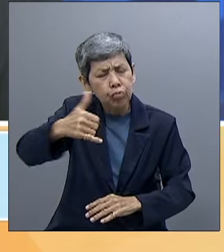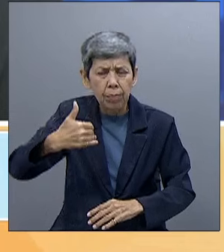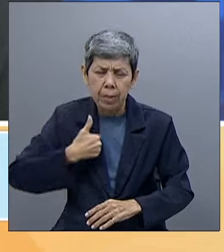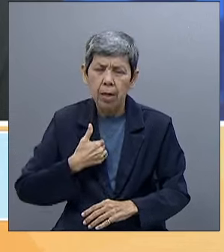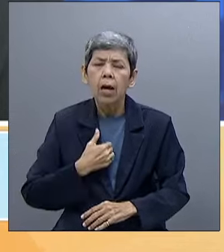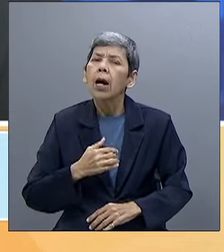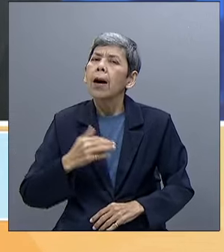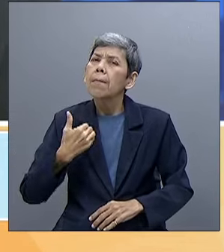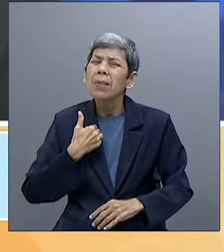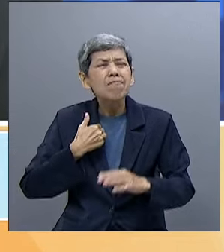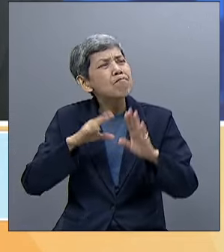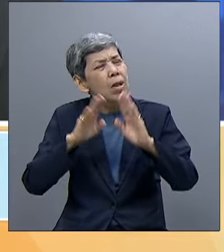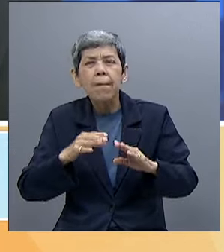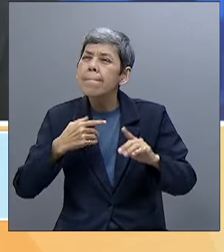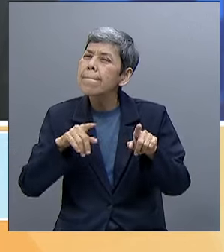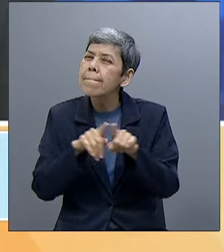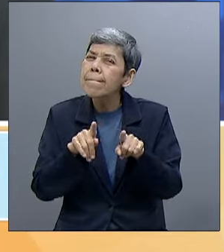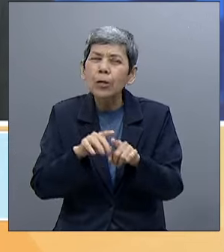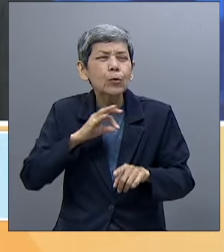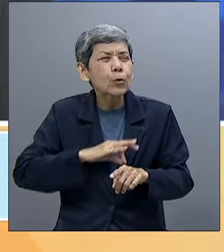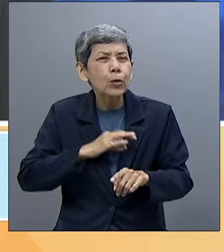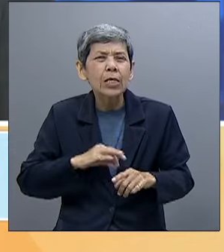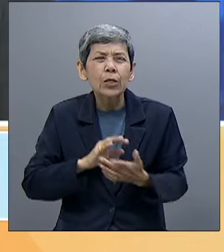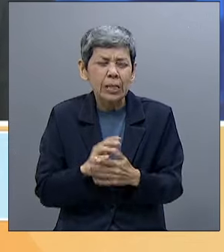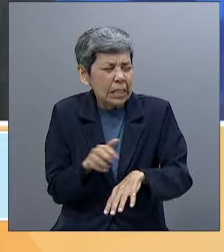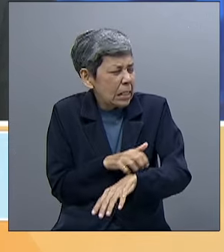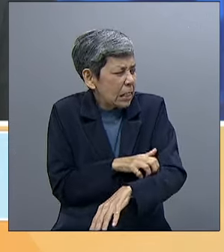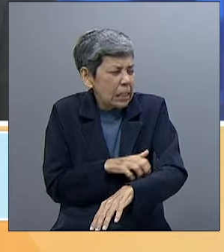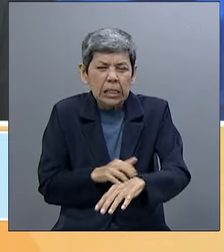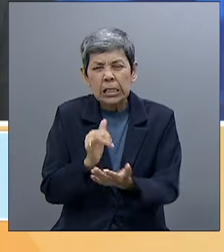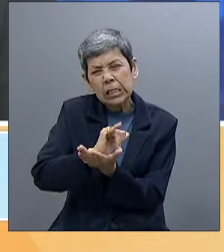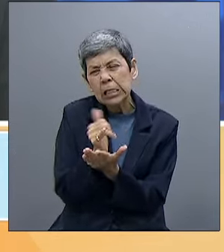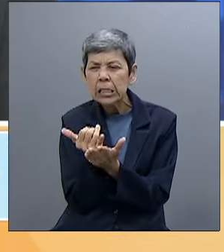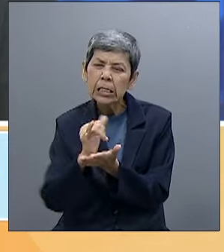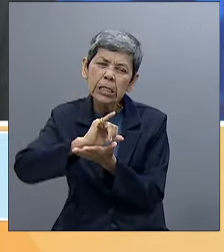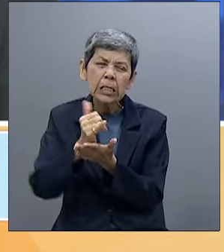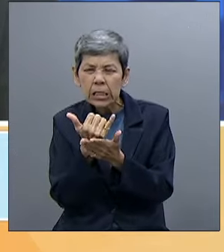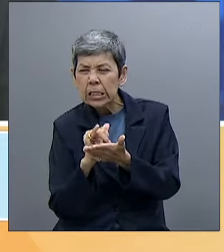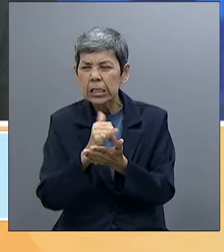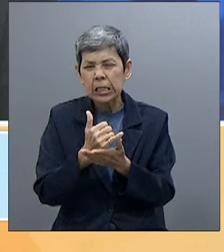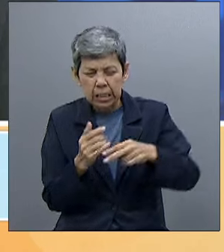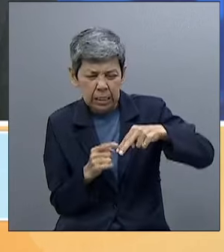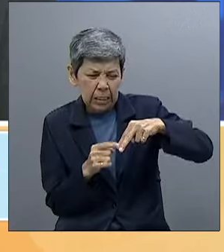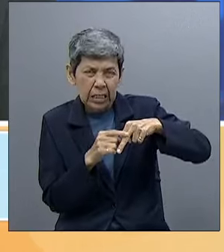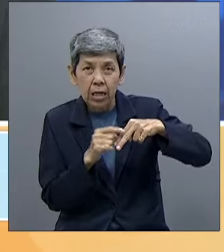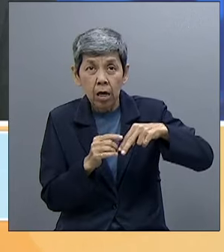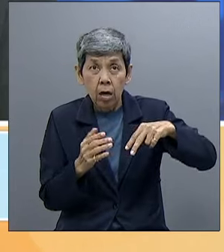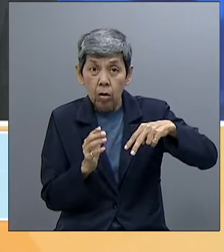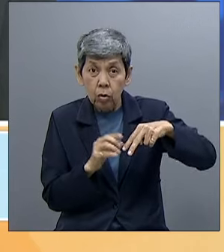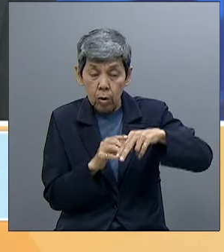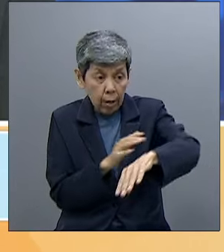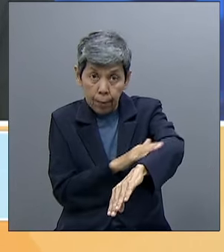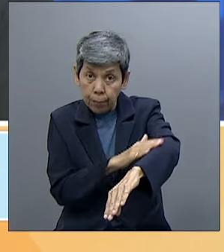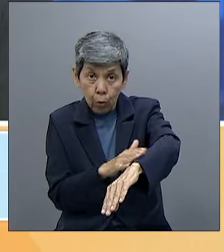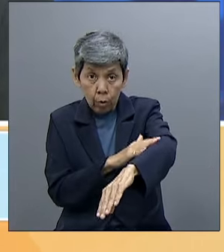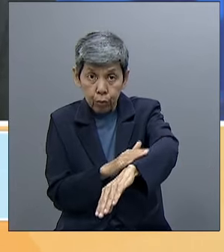ออกมาเป็นลักษณะเหมือนความรู้สึกยุกยิกยุกยิกอ่ะค่ะยุกยิกยุยิกอยู่ในกล้ามเนื้อขานะคะไม่ได้เป็นที่บริเวณผิวหนังนะ